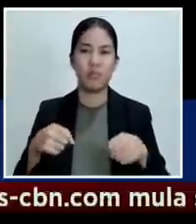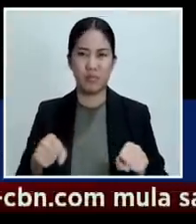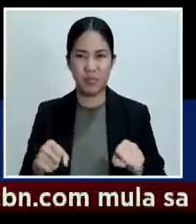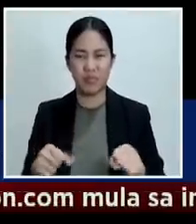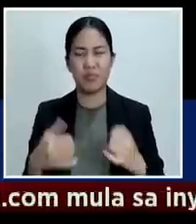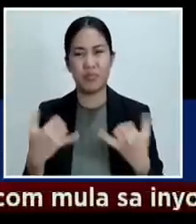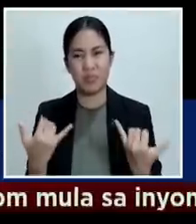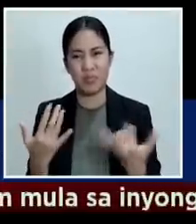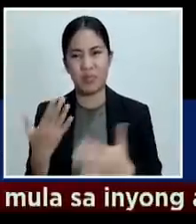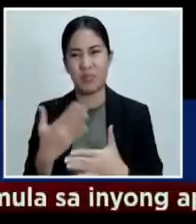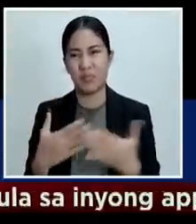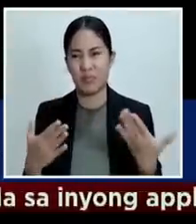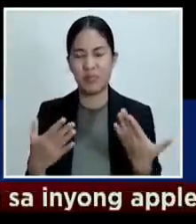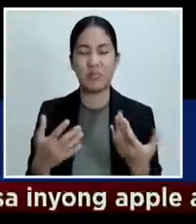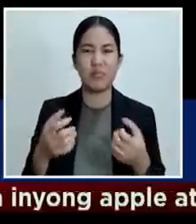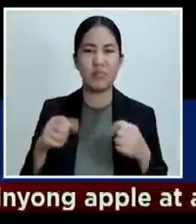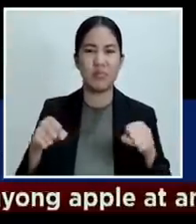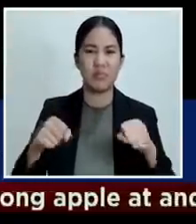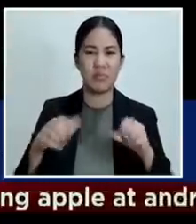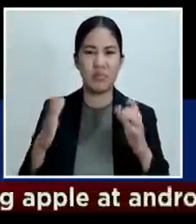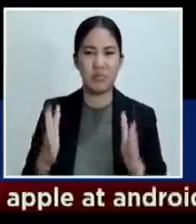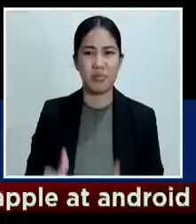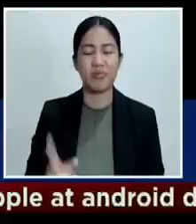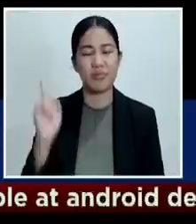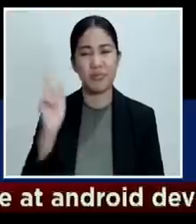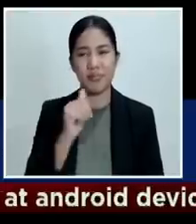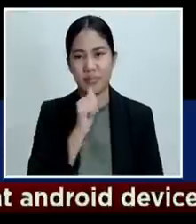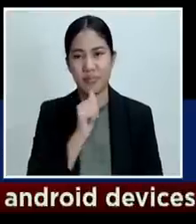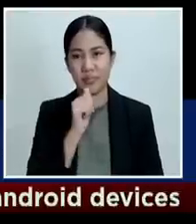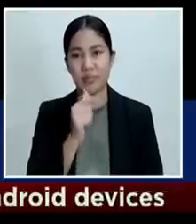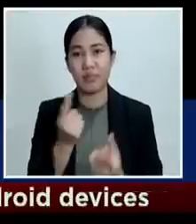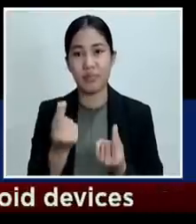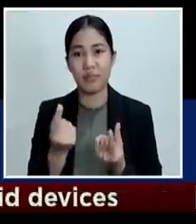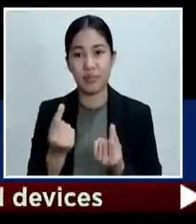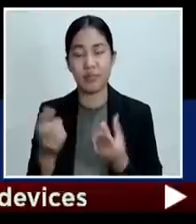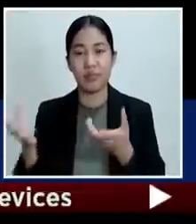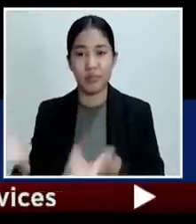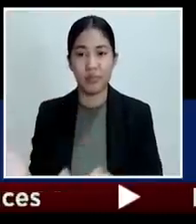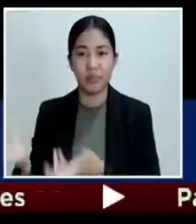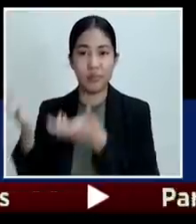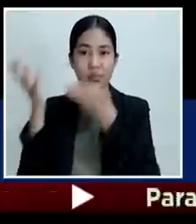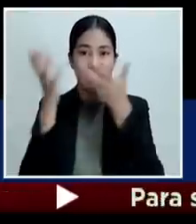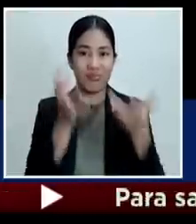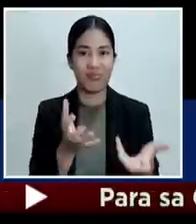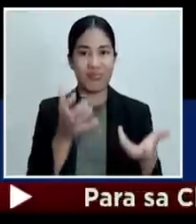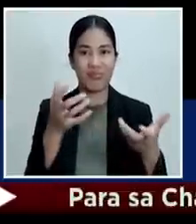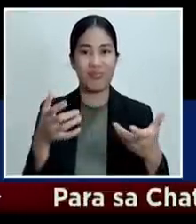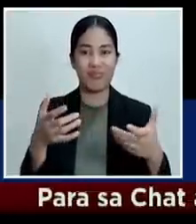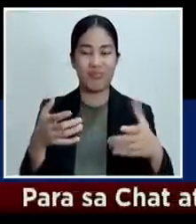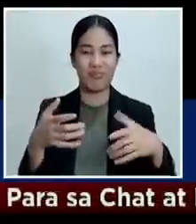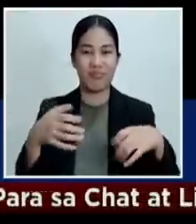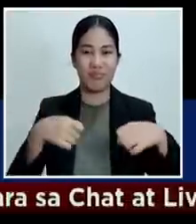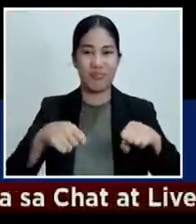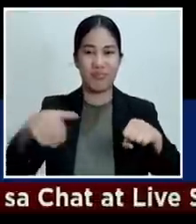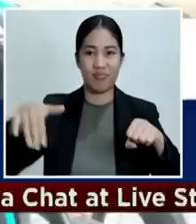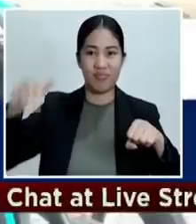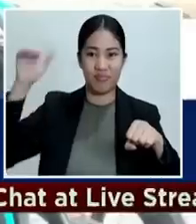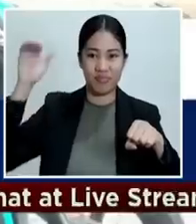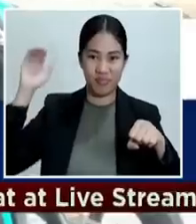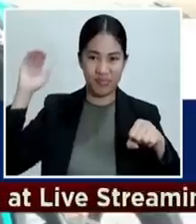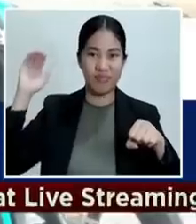ilang driver gaya ng delivery rider na si Rodolfo na isinakay sa kolong-kolong ang kanyang motor para makatawid sa